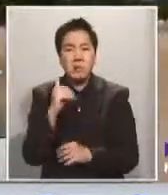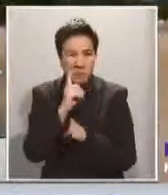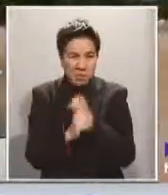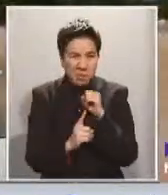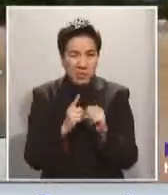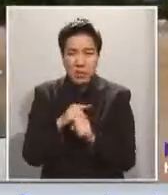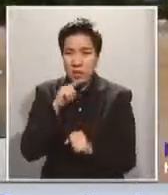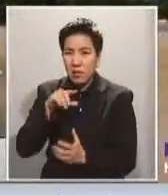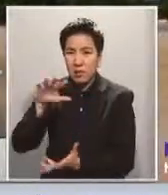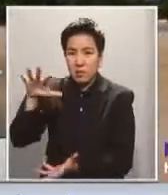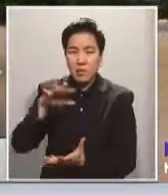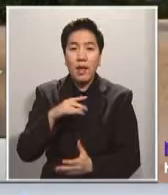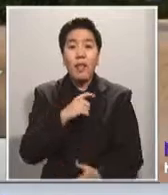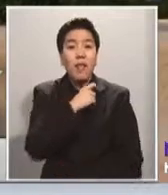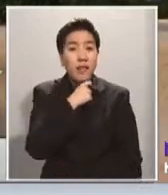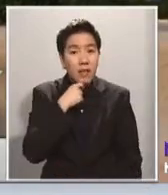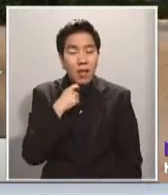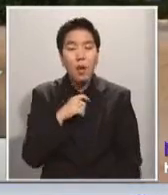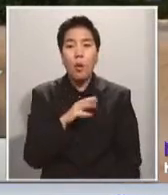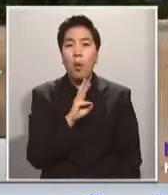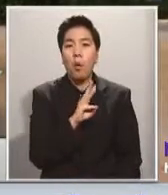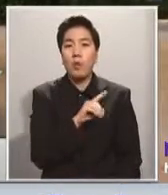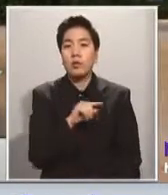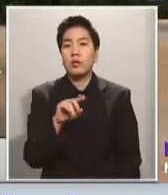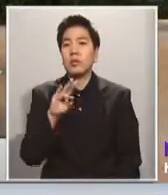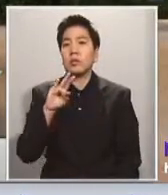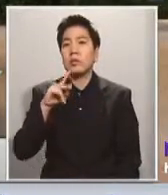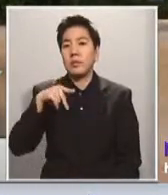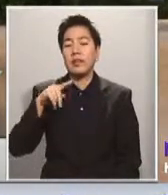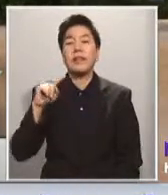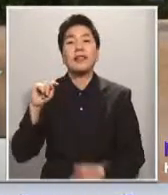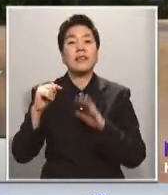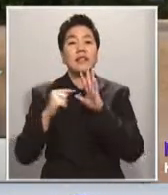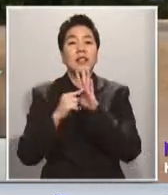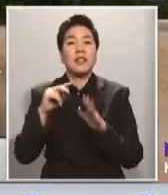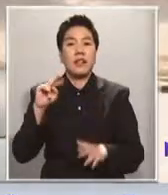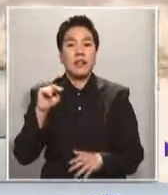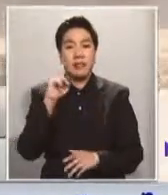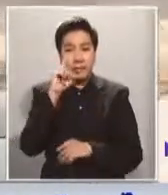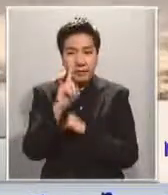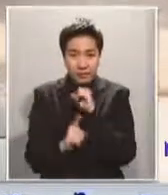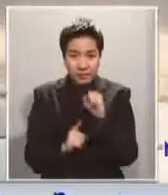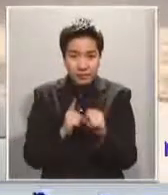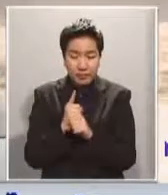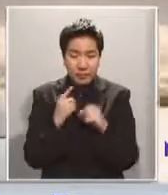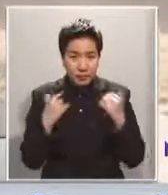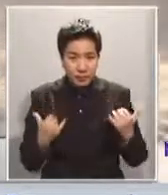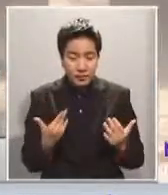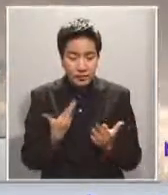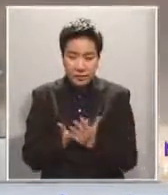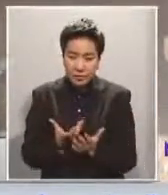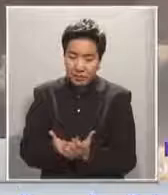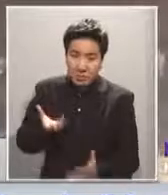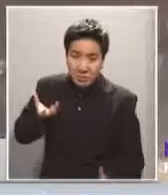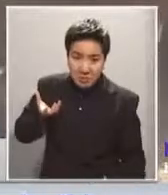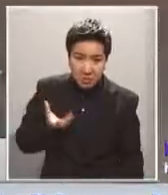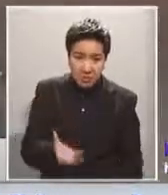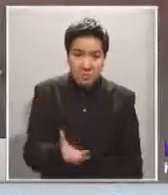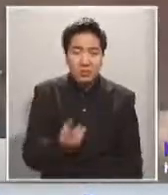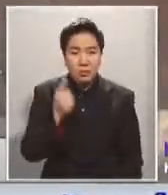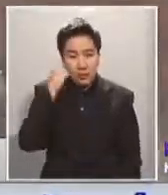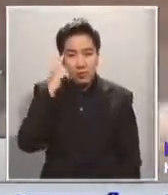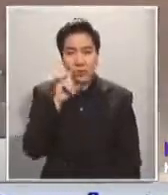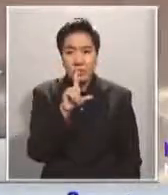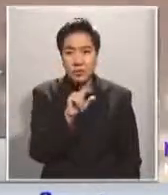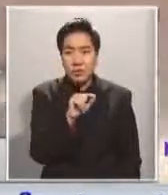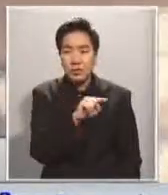ถ้าเป็นมันแห้งก็น่าประมาณถึง 6-7 พันตัน 6-7 พันตันเลย ต่อปี 6-7 พันตันนี่ใช้งบเยอะไหมฮะ น่าจะถึง